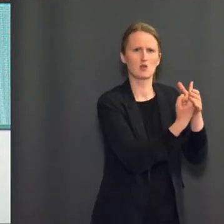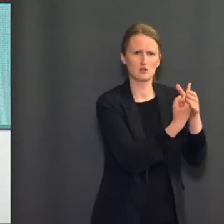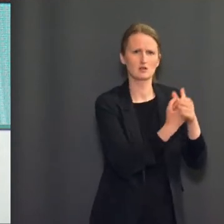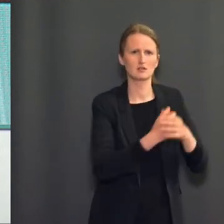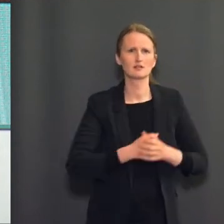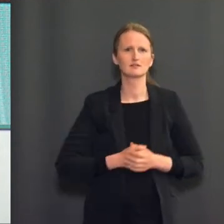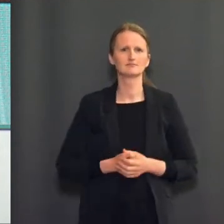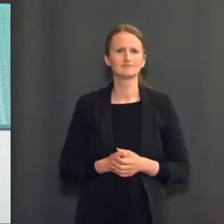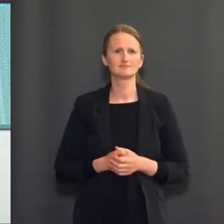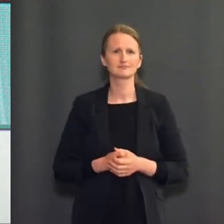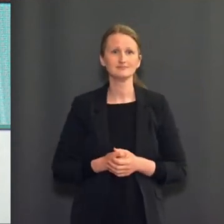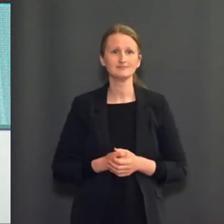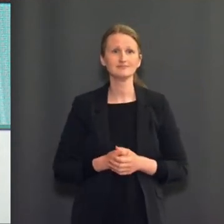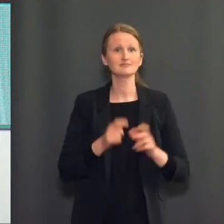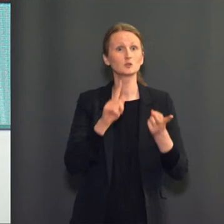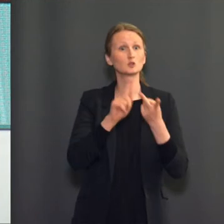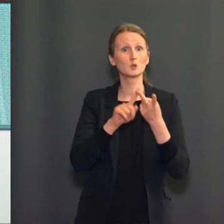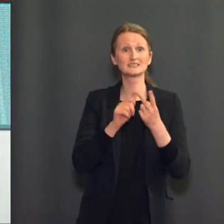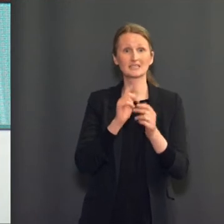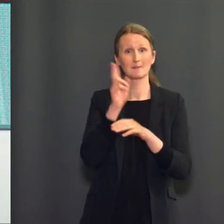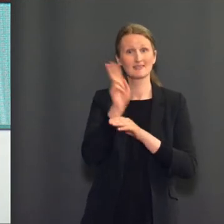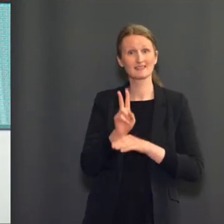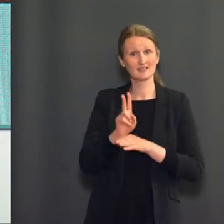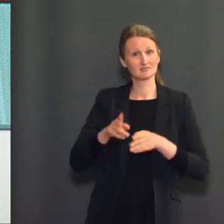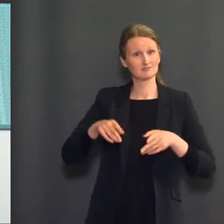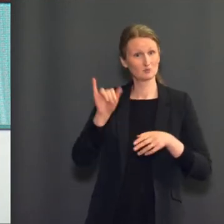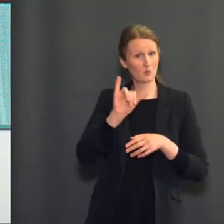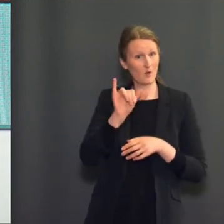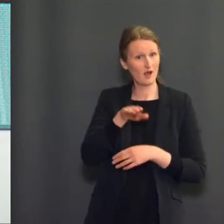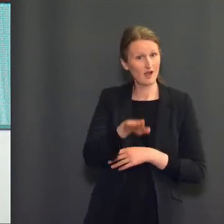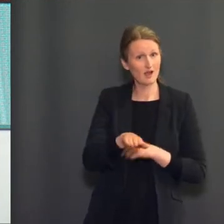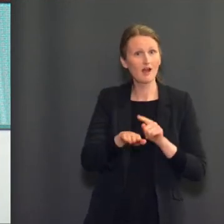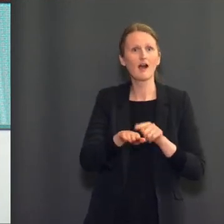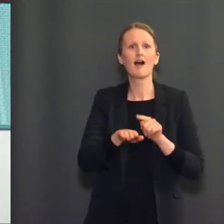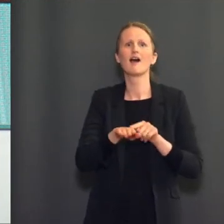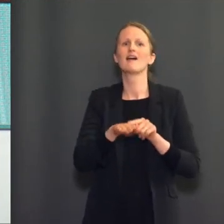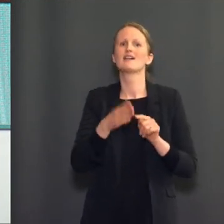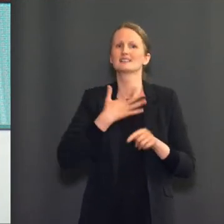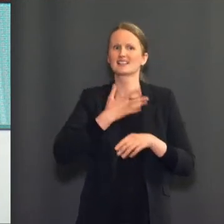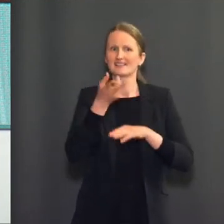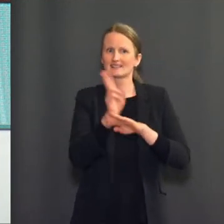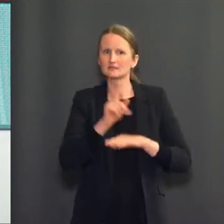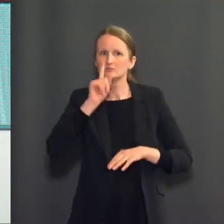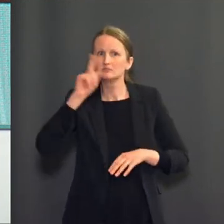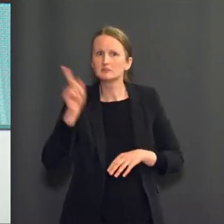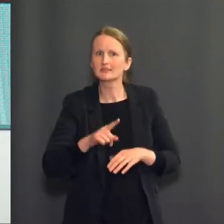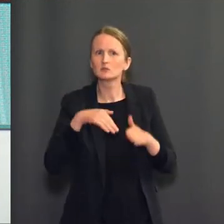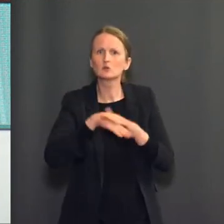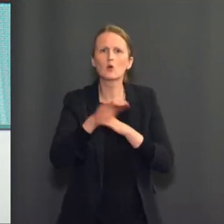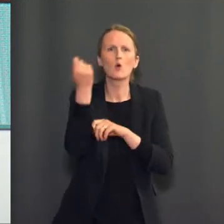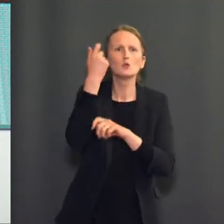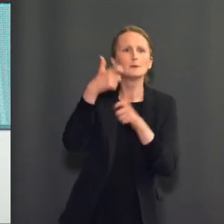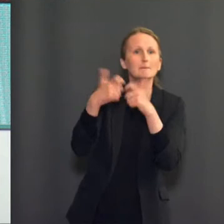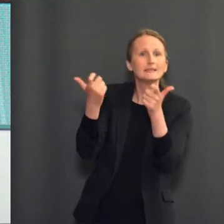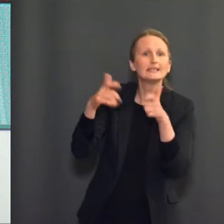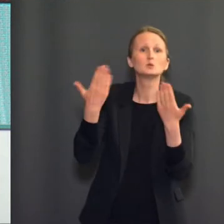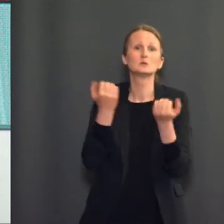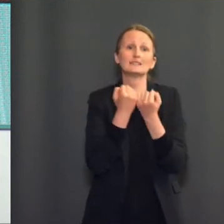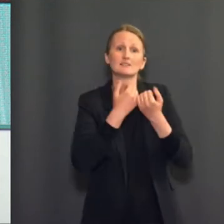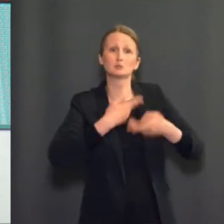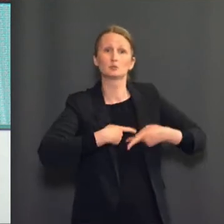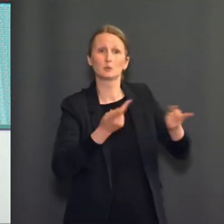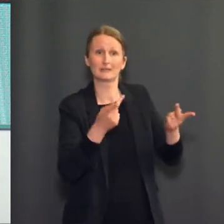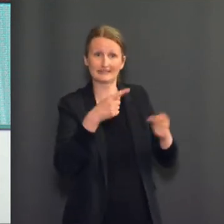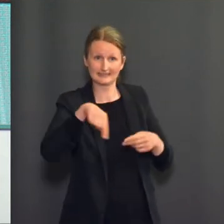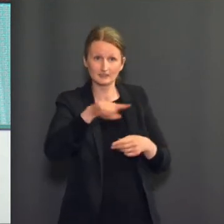rapides antigéniques de manière répétée au sein des entreprises et du secteur public. Cette deuxième ligne de